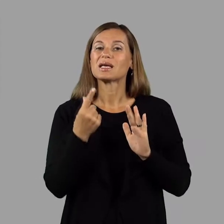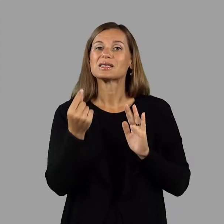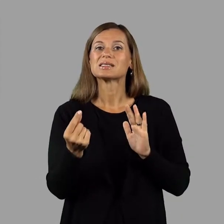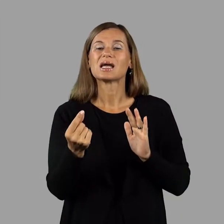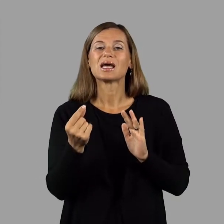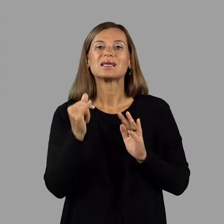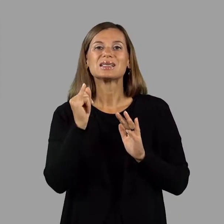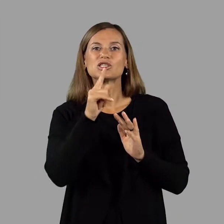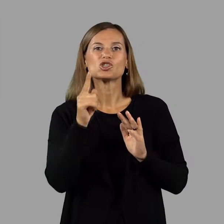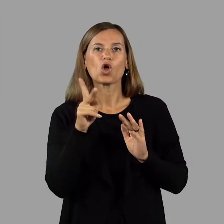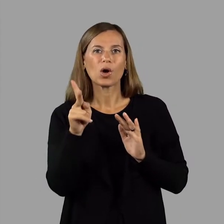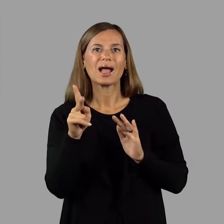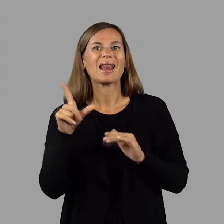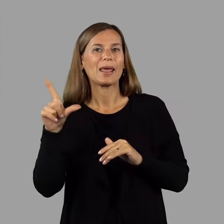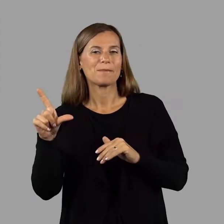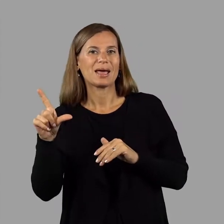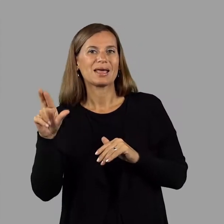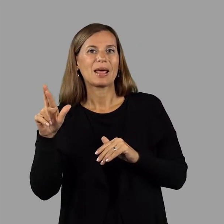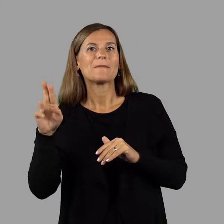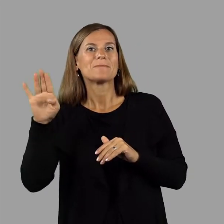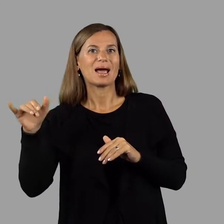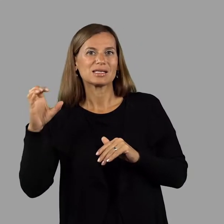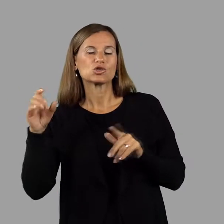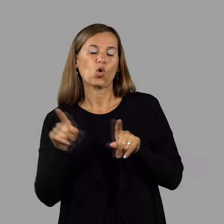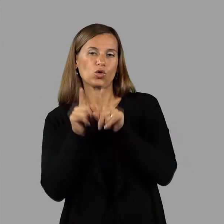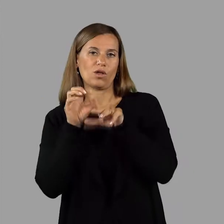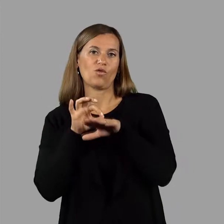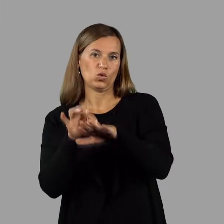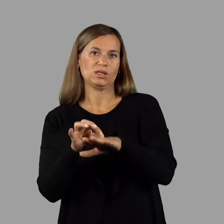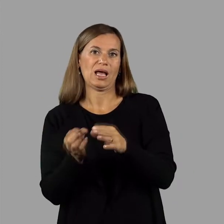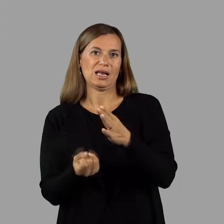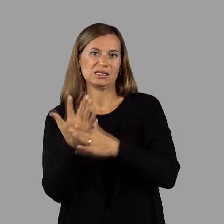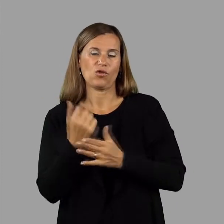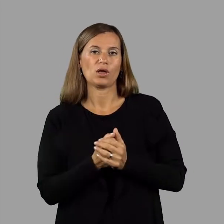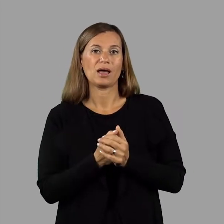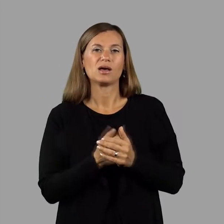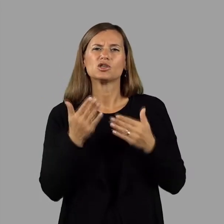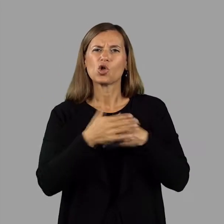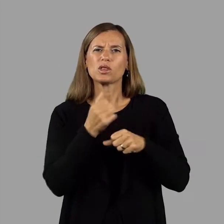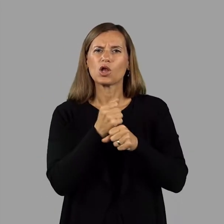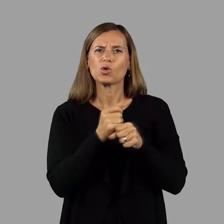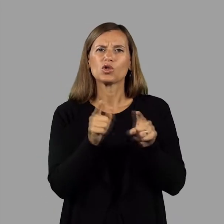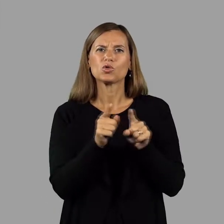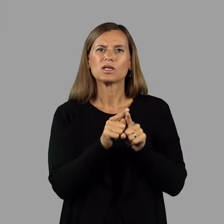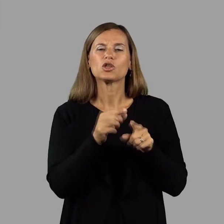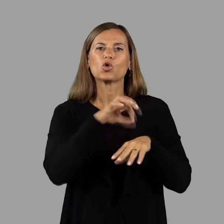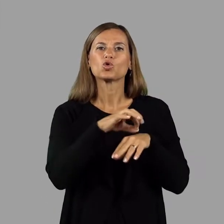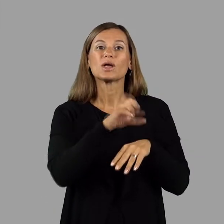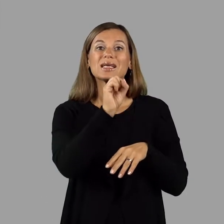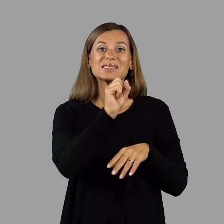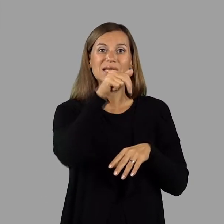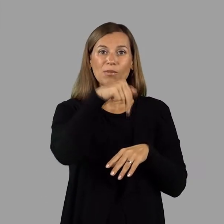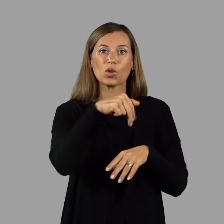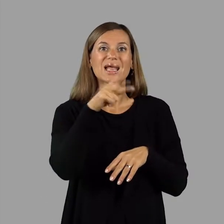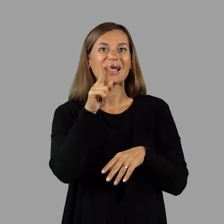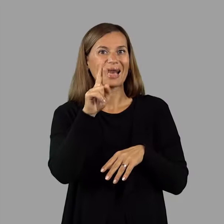Iztokom Leborbajcem kot vodjo razvoja. Med drugimi sodelavci velja omeniti še dr. Simona Kreka